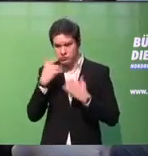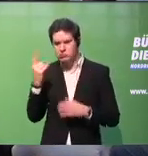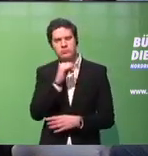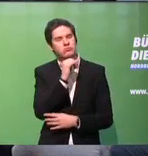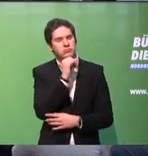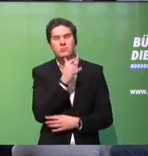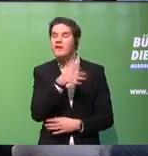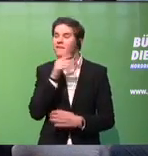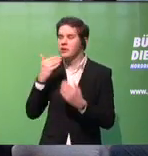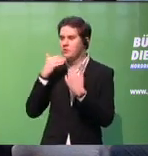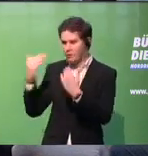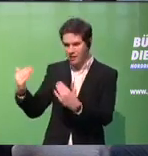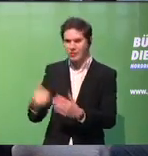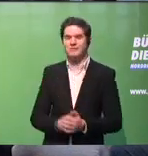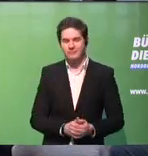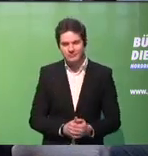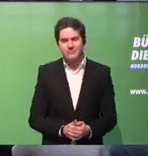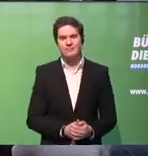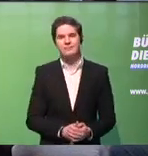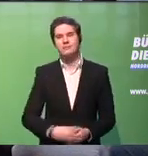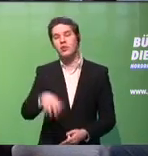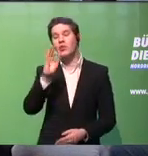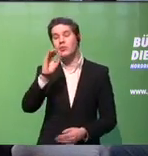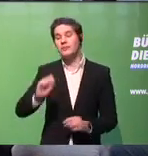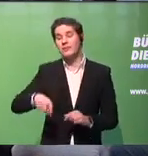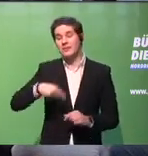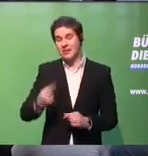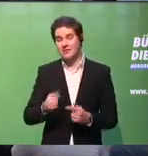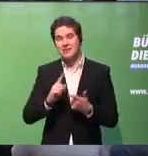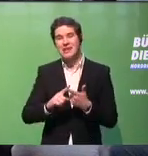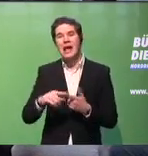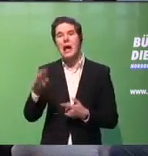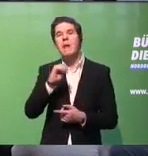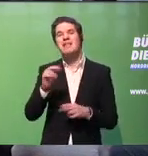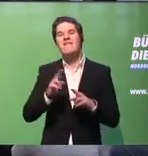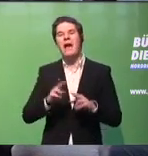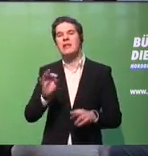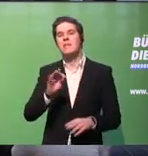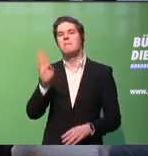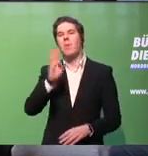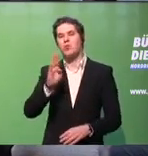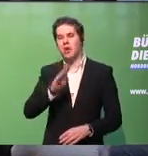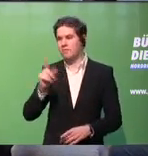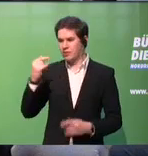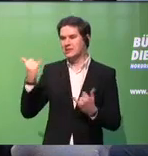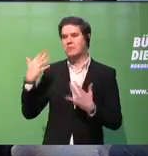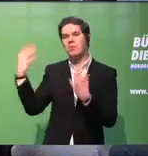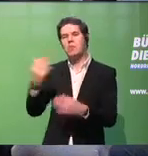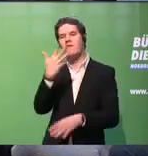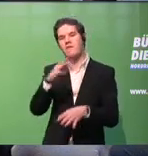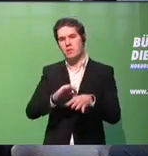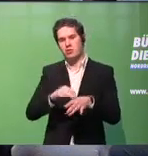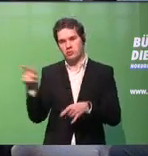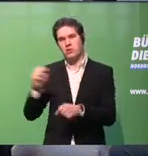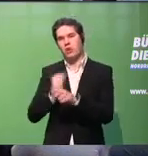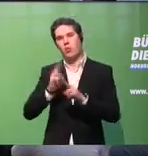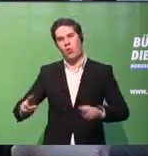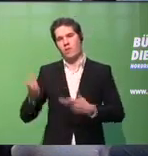Peter. Die Versammlung dankt es dir. Der nächste Kandidat ist Manfred Böttcher. Manfred, 5 Minuten Zeit, dich vorzustellen. Bitte